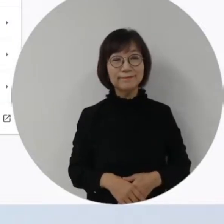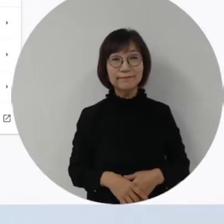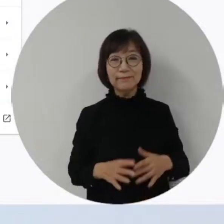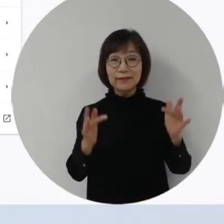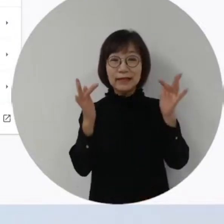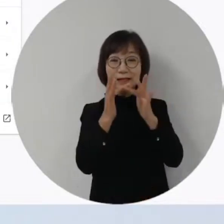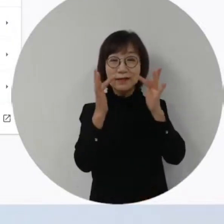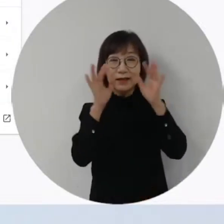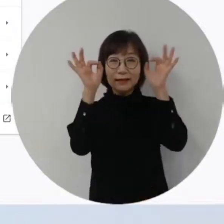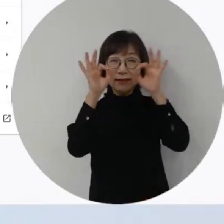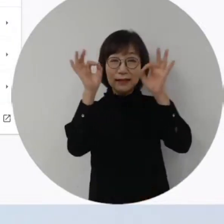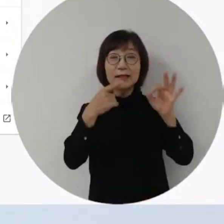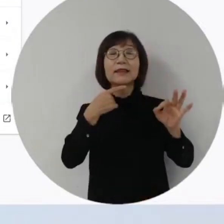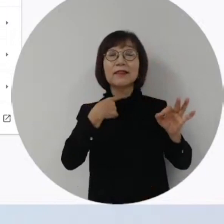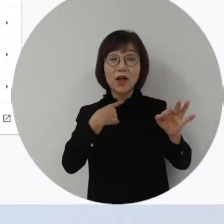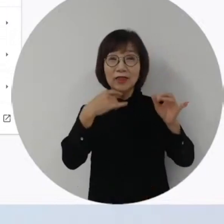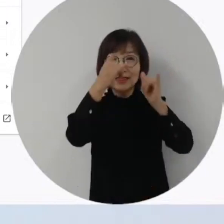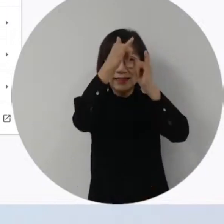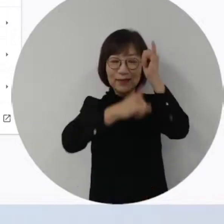드릴게요.